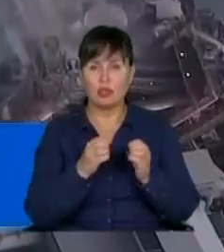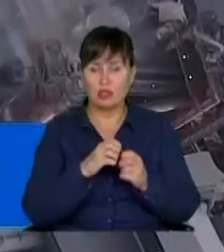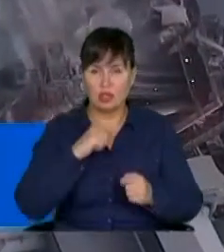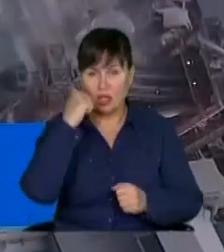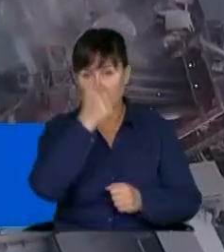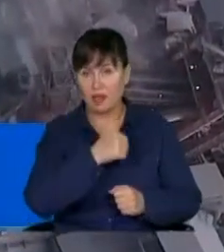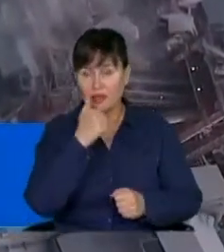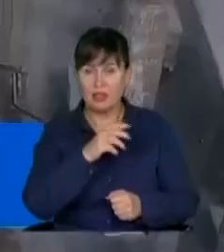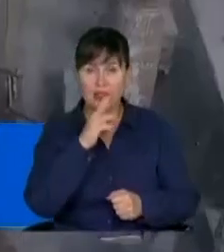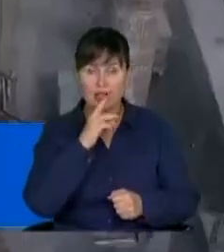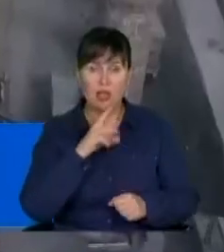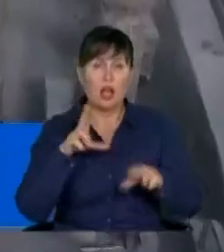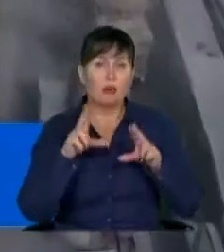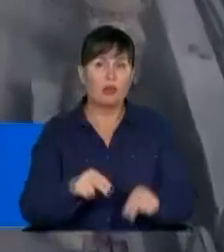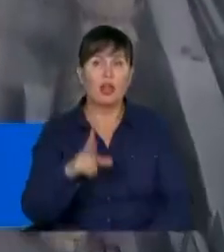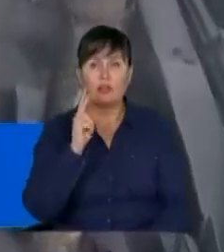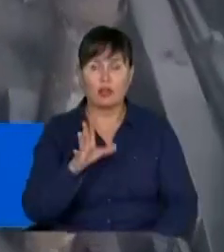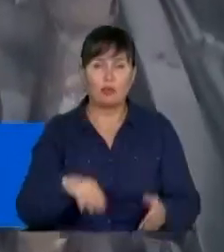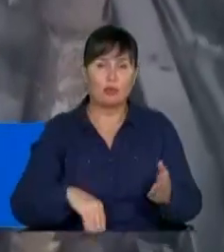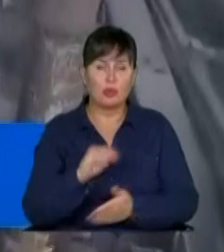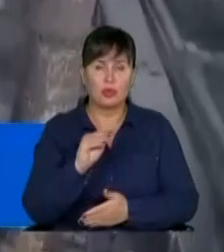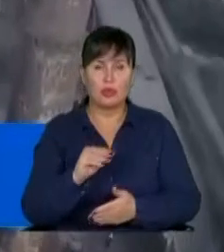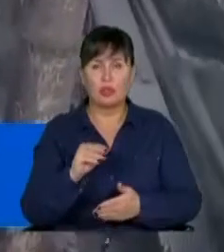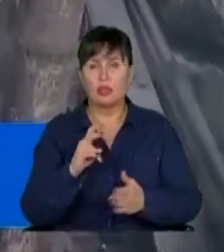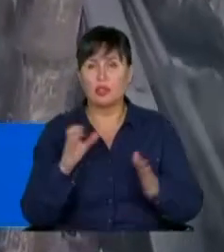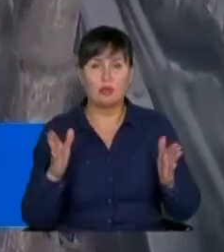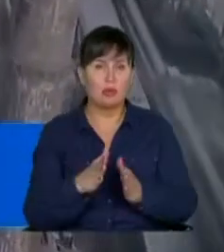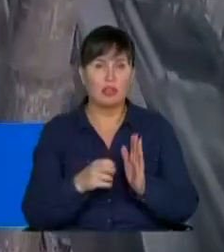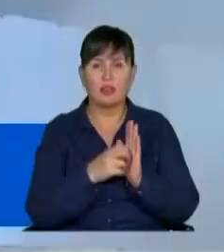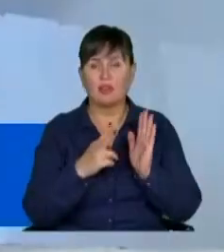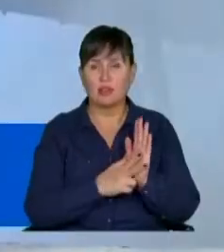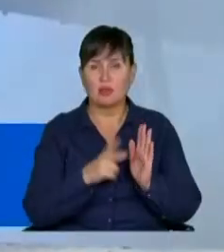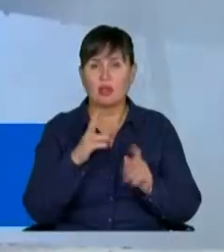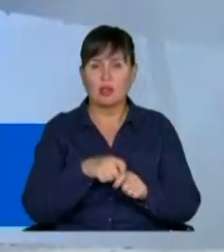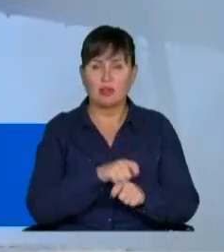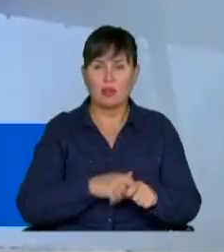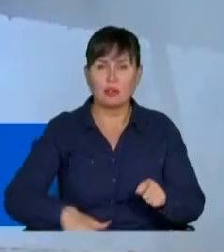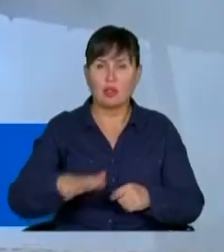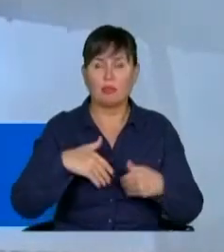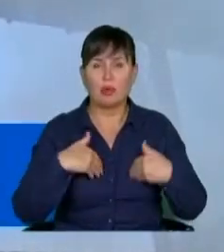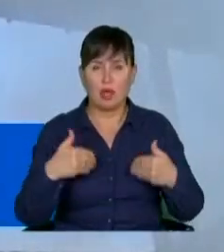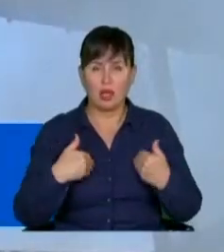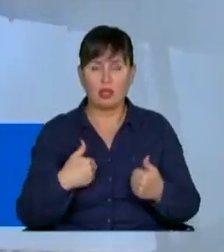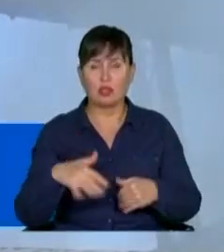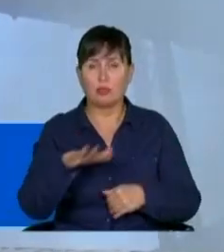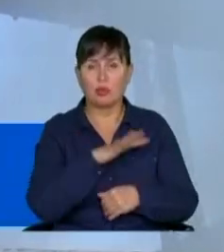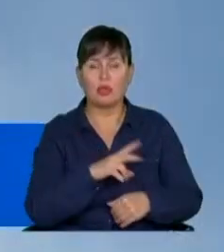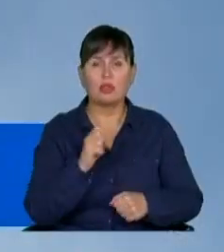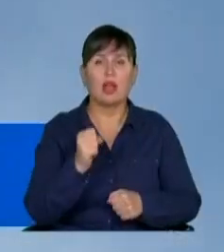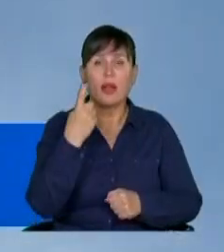зарплат. Обещанные квартиры будут покупать из расчета не менее 18 квадратов полезной площади на каждого члена